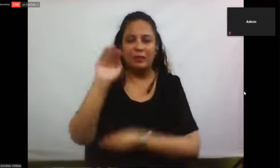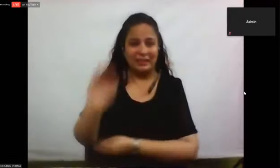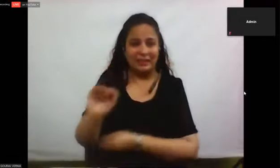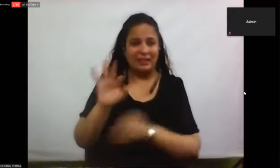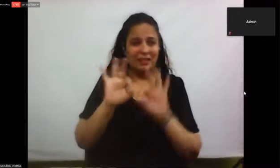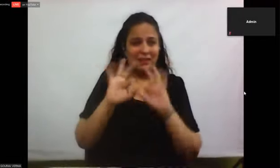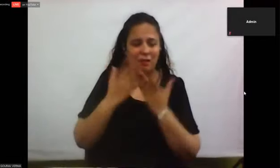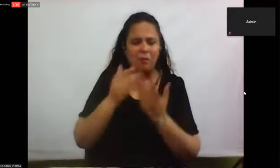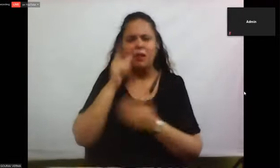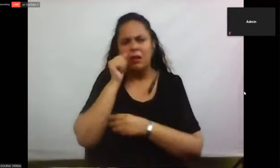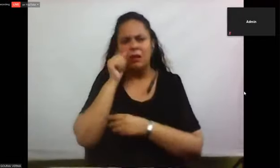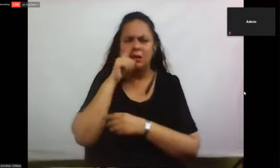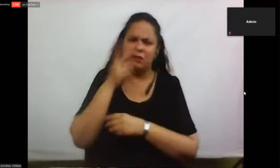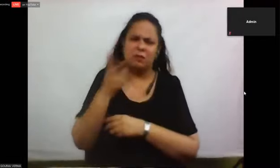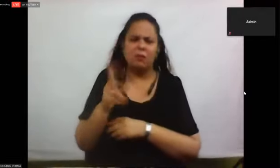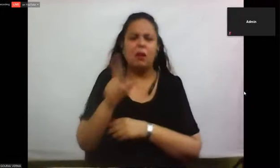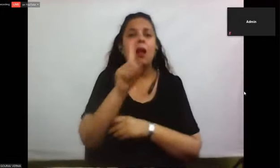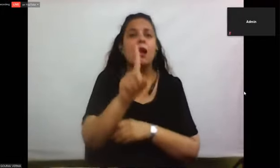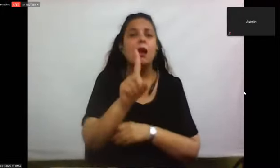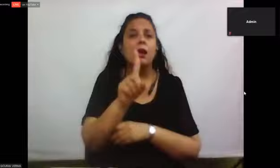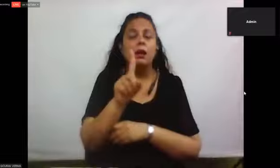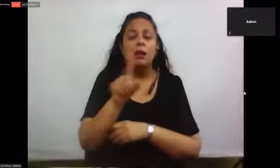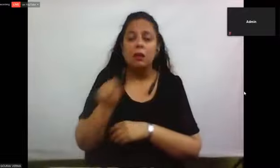शी द सिंगल चाइल्ड इन हिज होम.